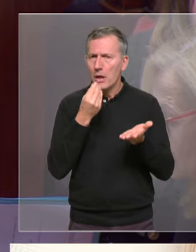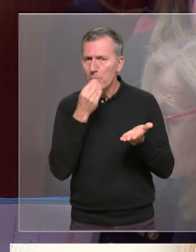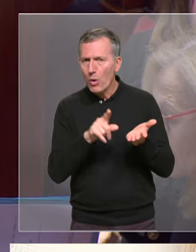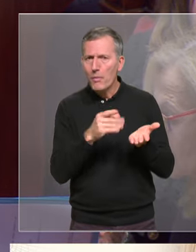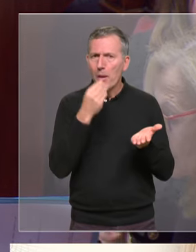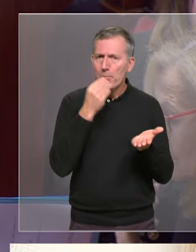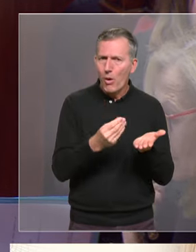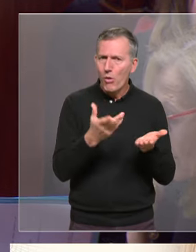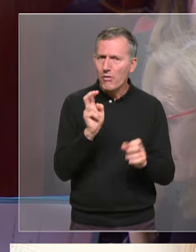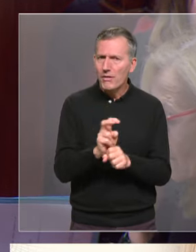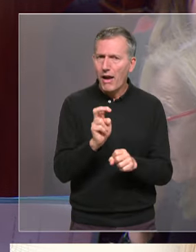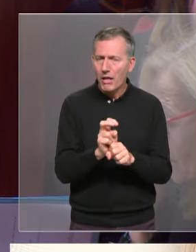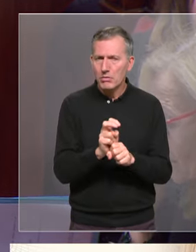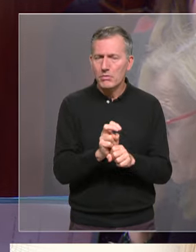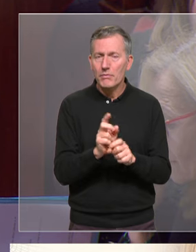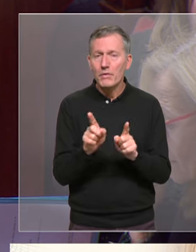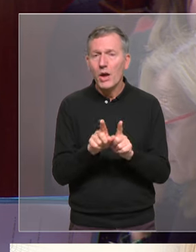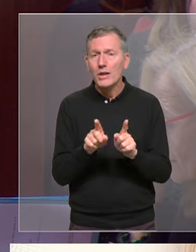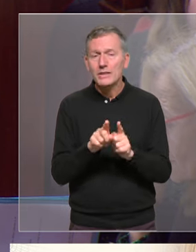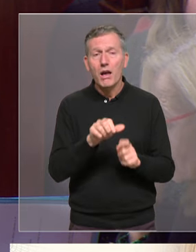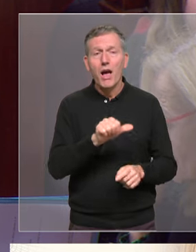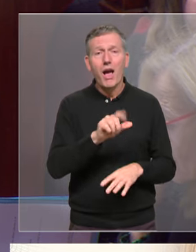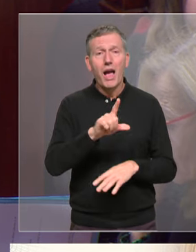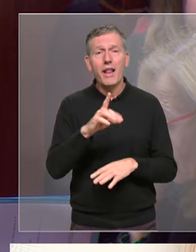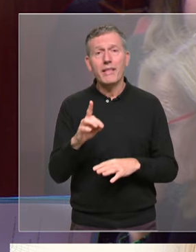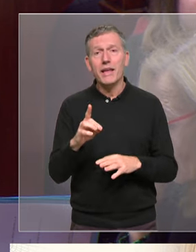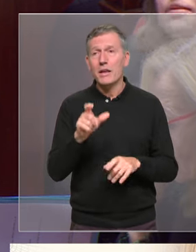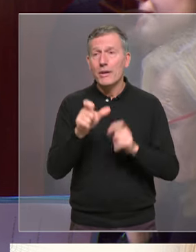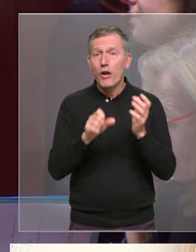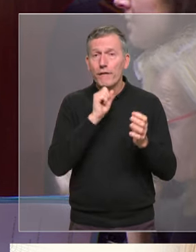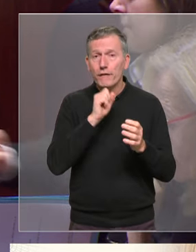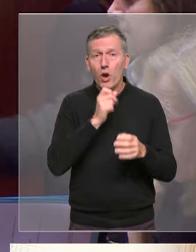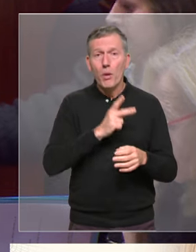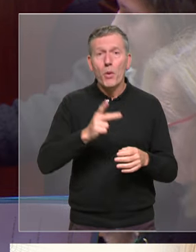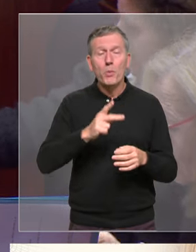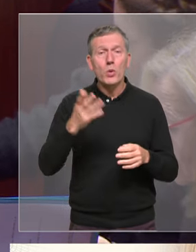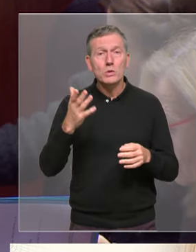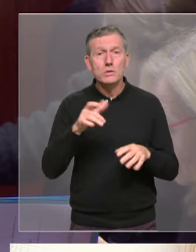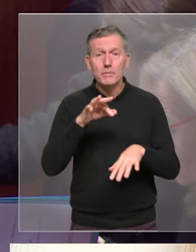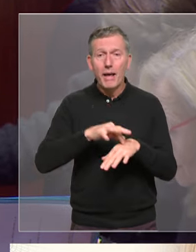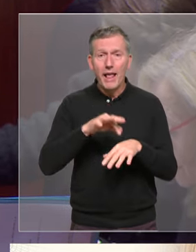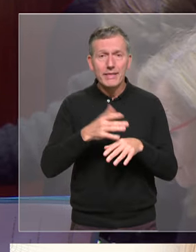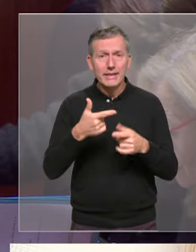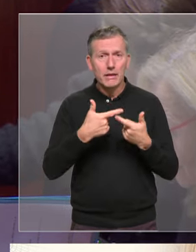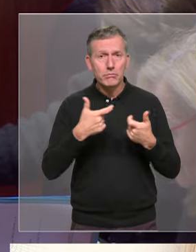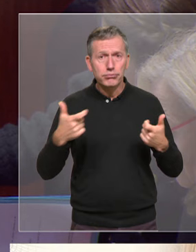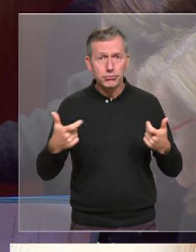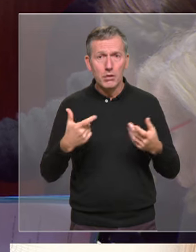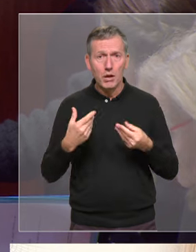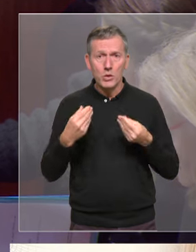ces dispositifs. On sait aussi que ces affections longue durée, avec le vieillissement de la population, la montée des pathologies chroniques fait que,